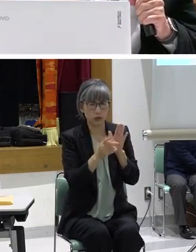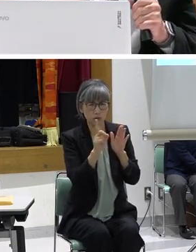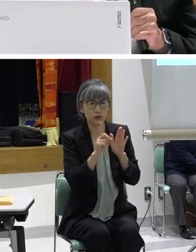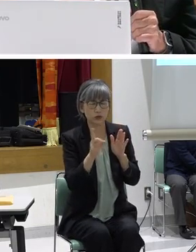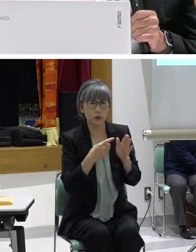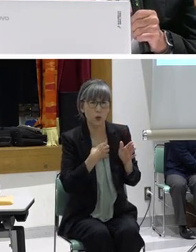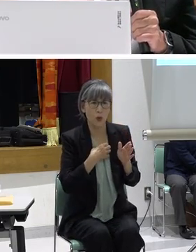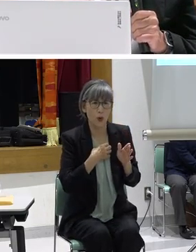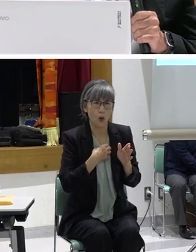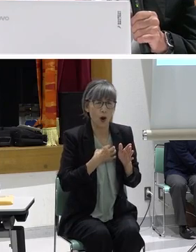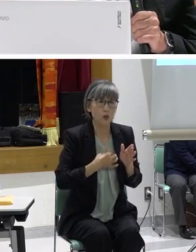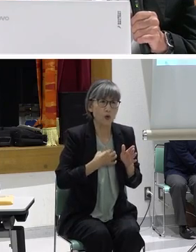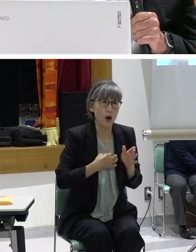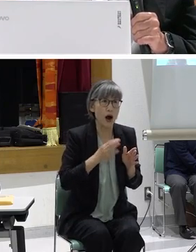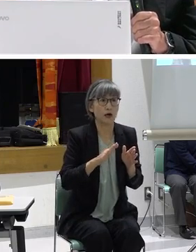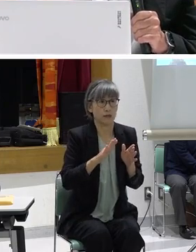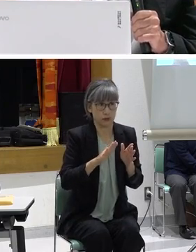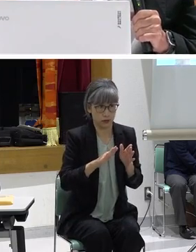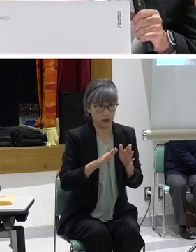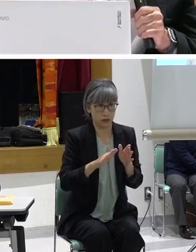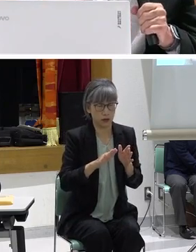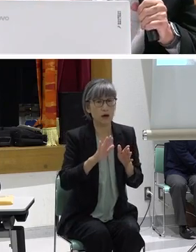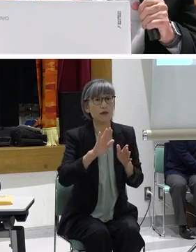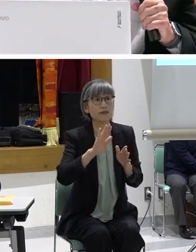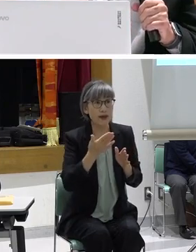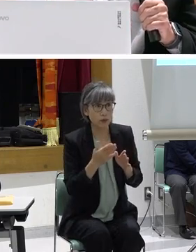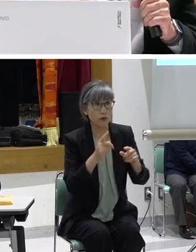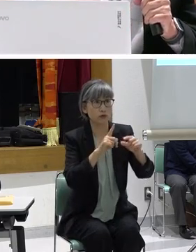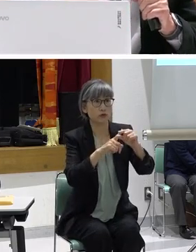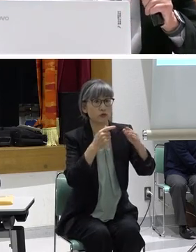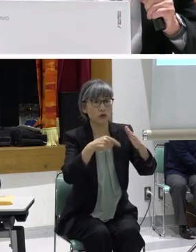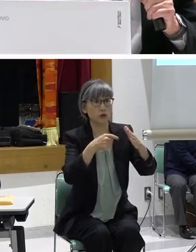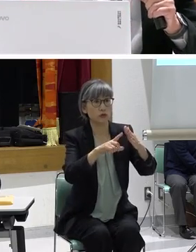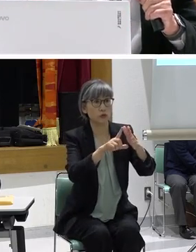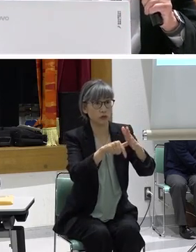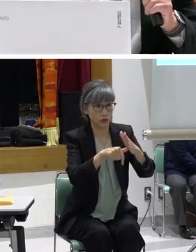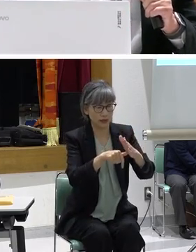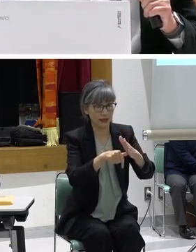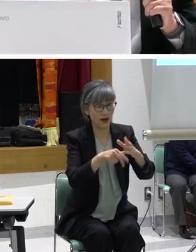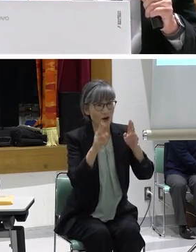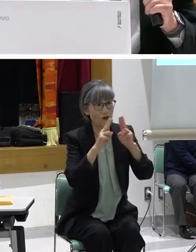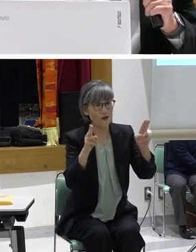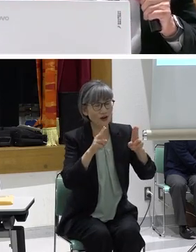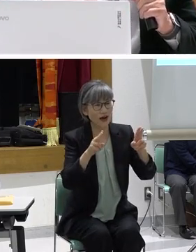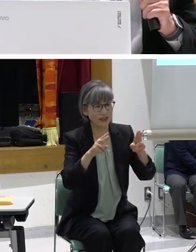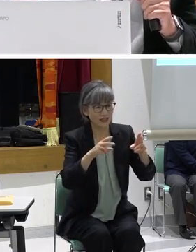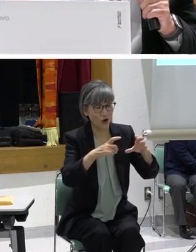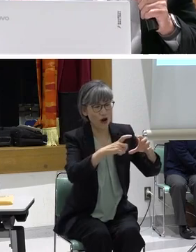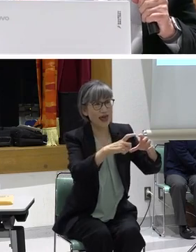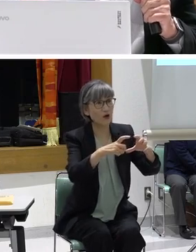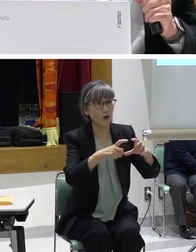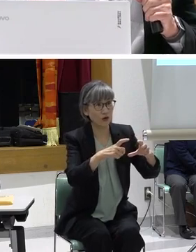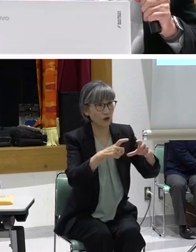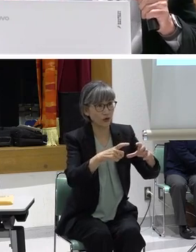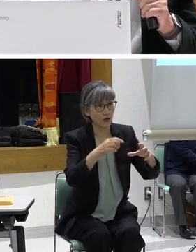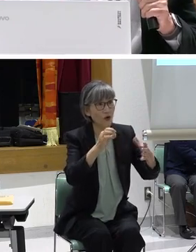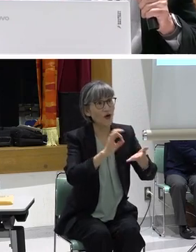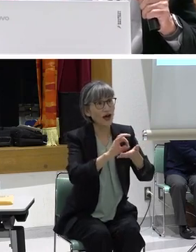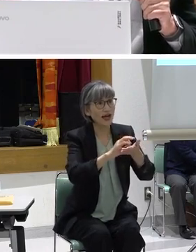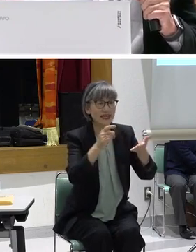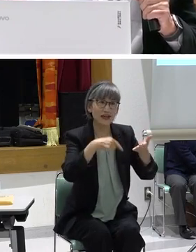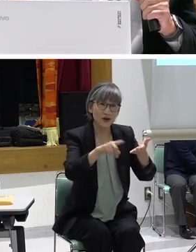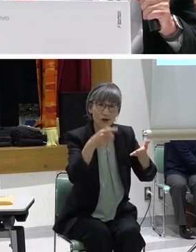でもうその中学校の時の友達が一緒に、まあ、音楽のレコード買いに行こうみたいなことで誘ってくれて、で